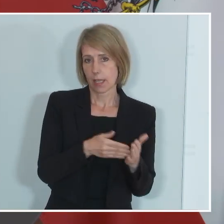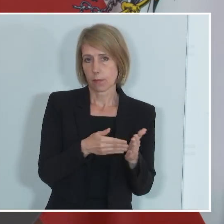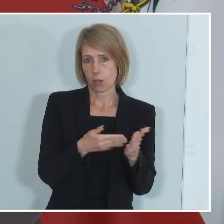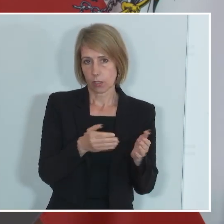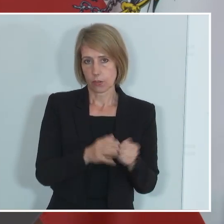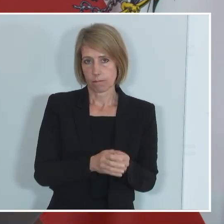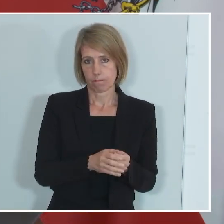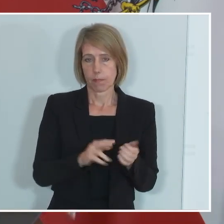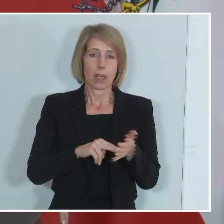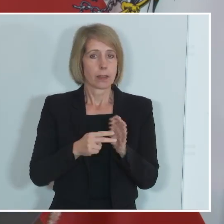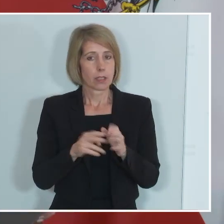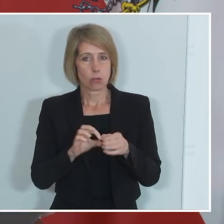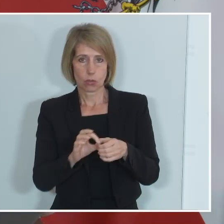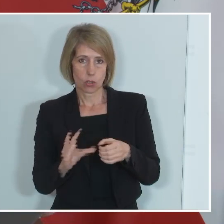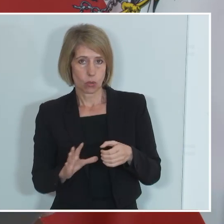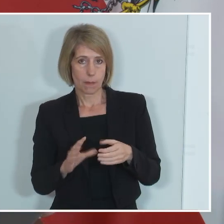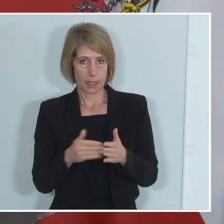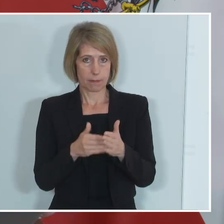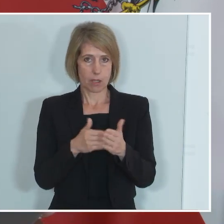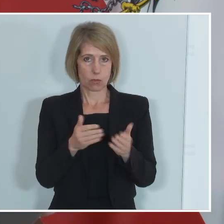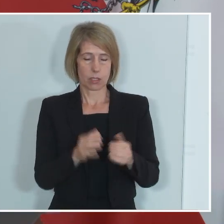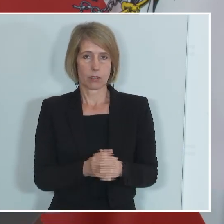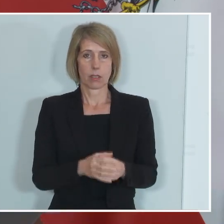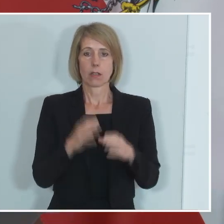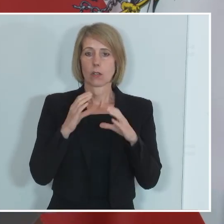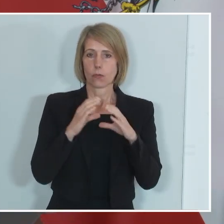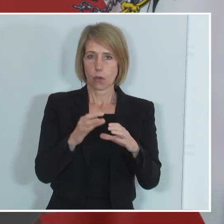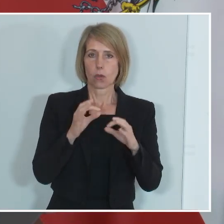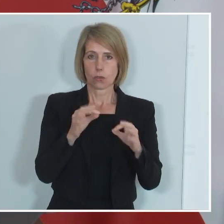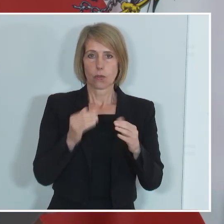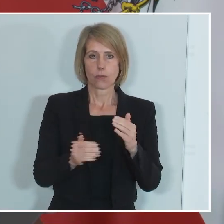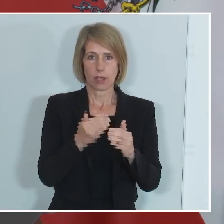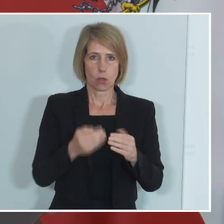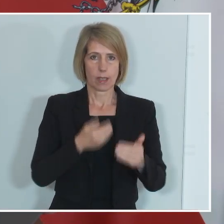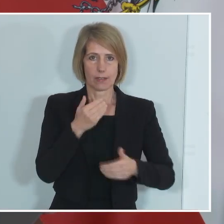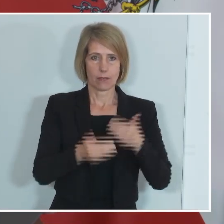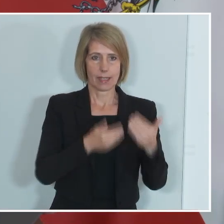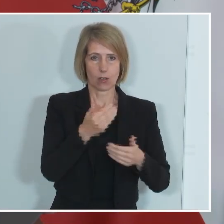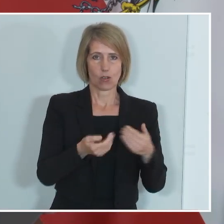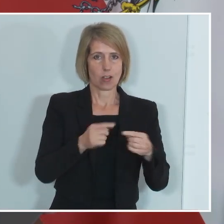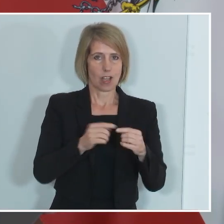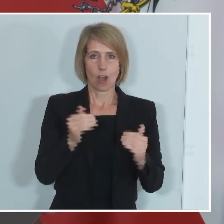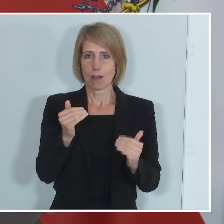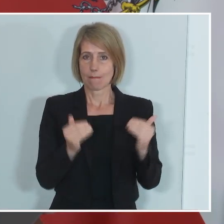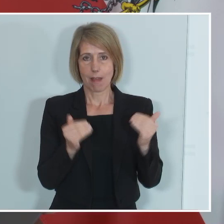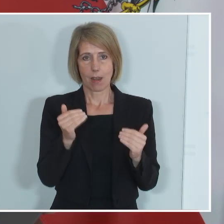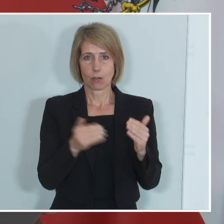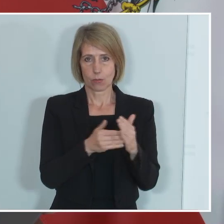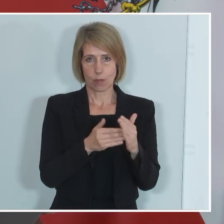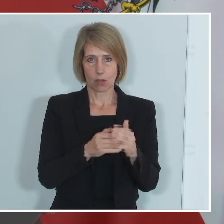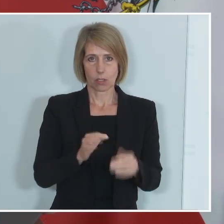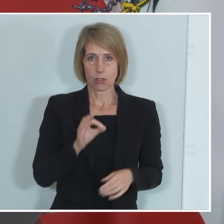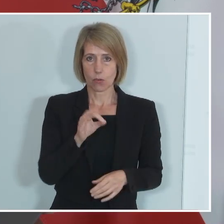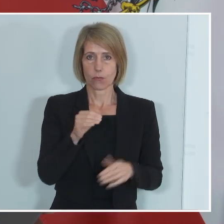eine technologische Unabhängigkeit im Fokus der neuen Entwicklungen und eine Balance zwischen